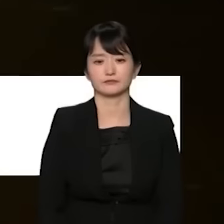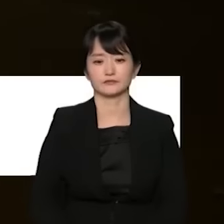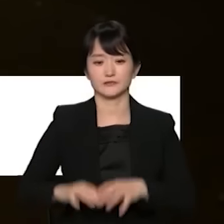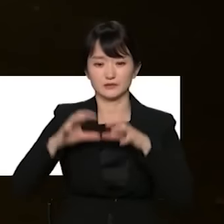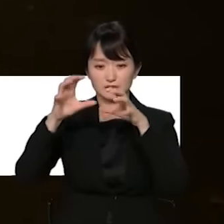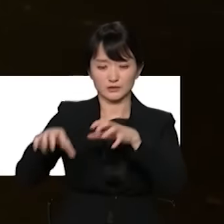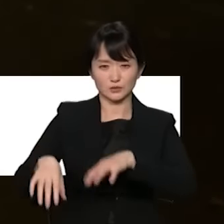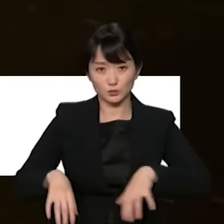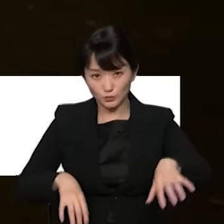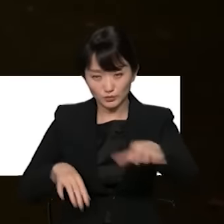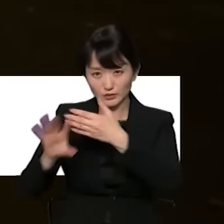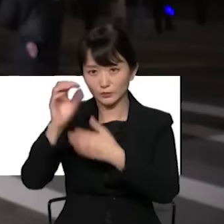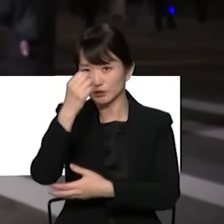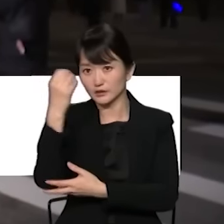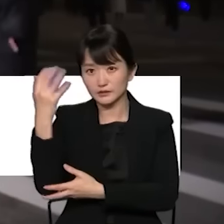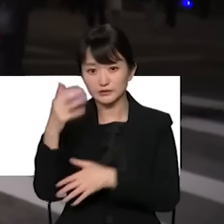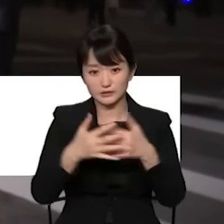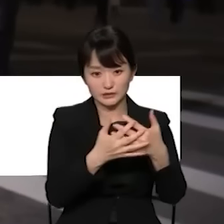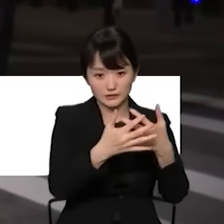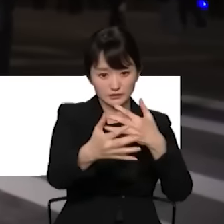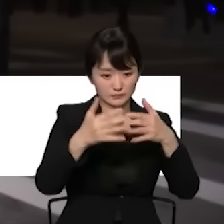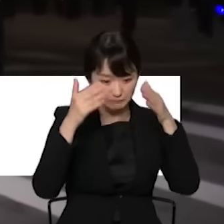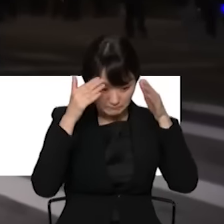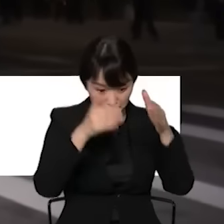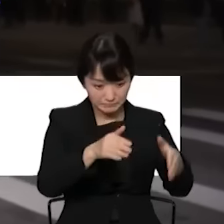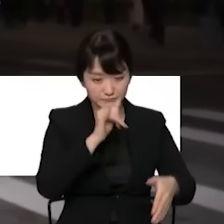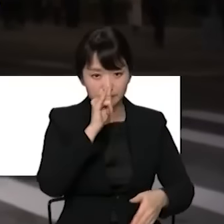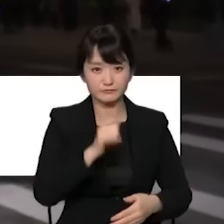각지의 외신들에서도 이 집회를 주목하고 있습니다.